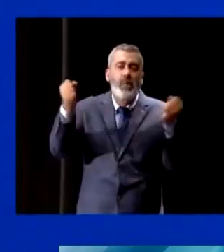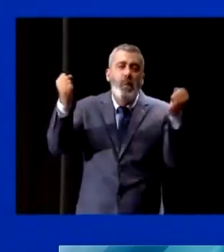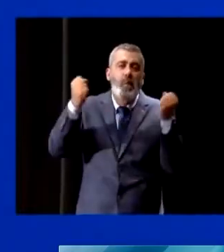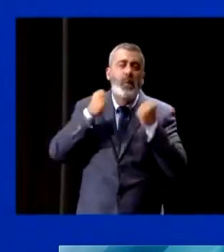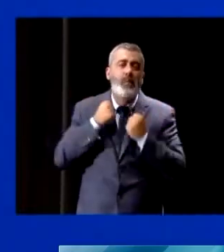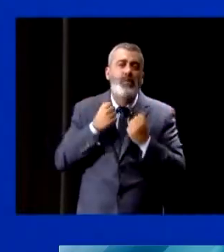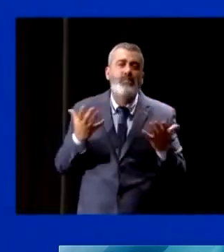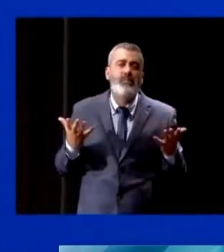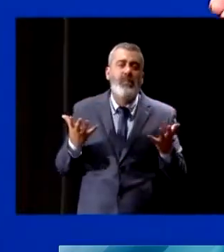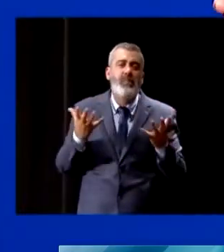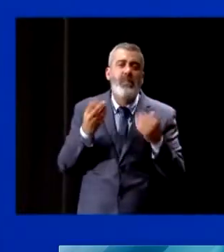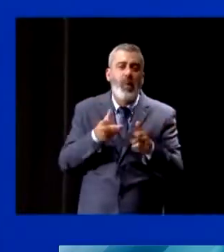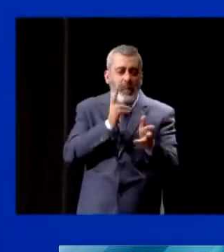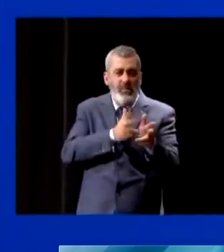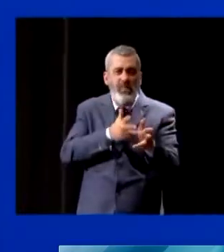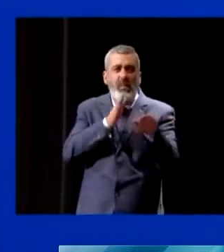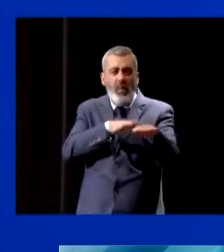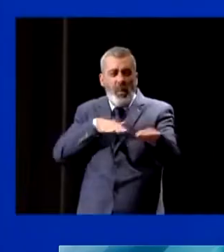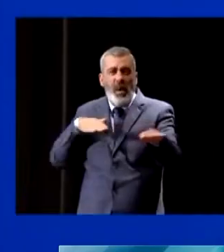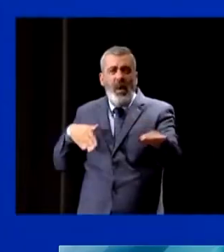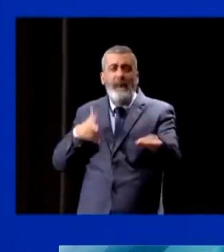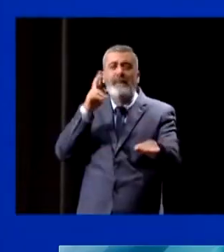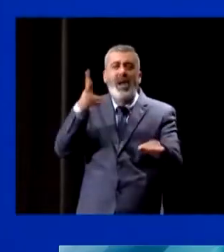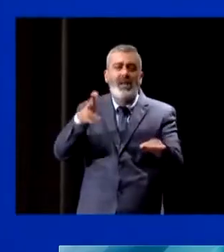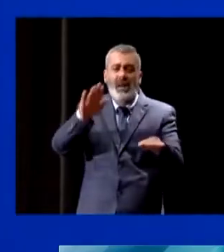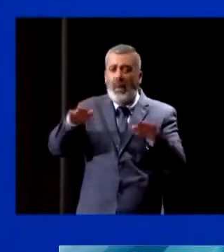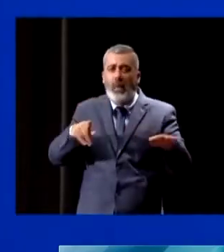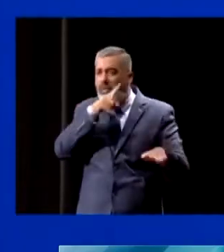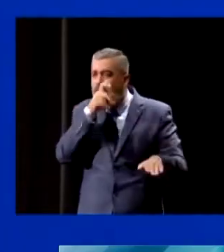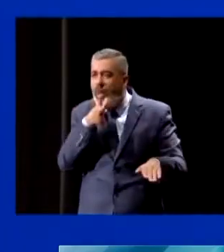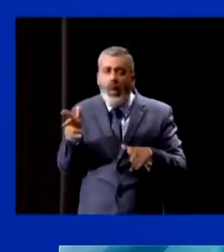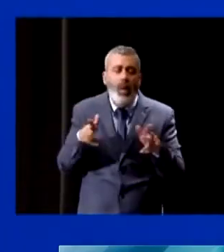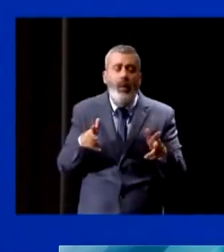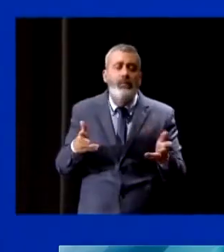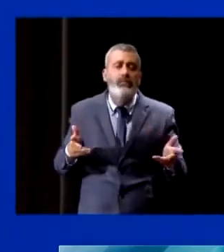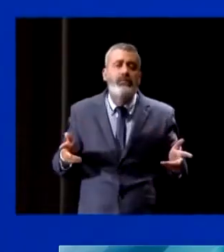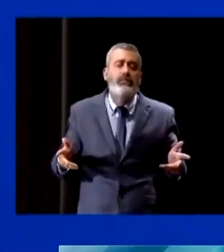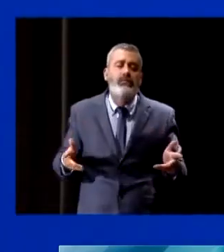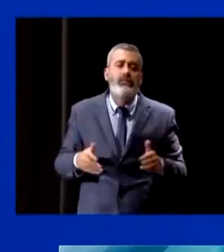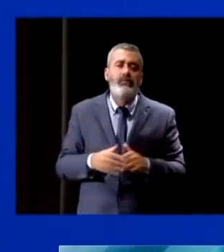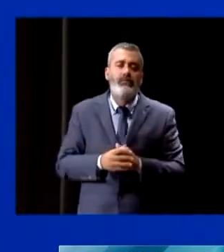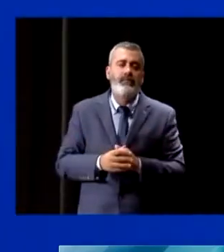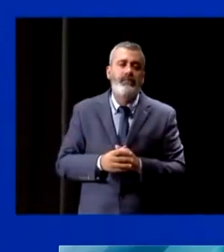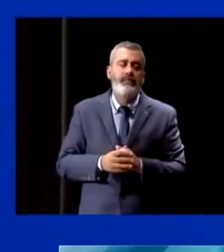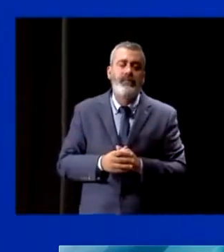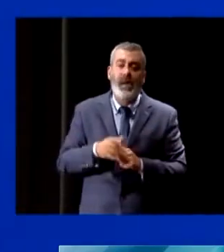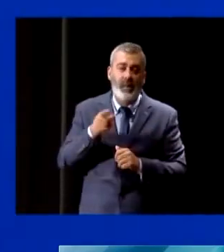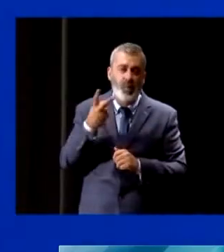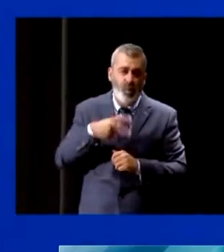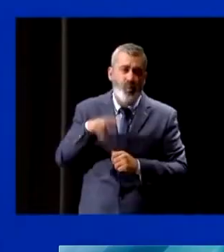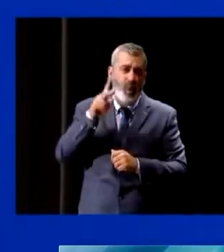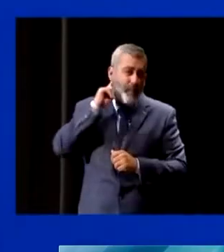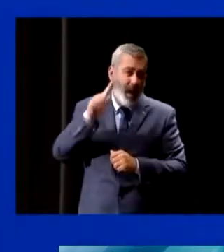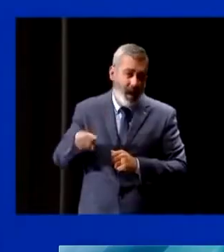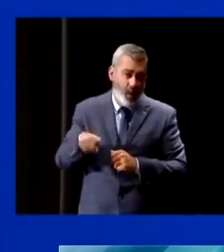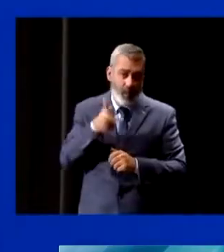με παρκαρισμένα αυτοκίνητα, πολλά από τα οποία, όπως συνηθίζεται, όχι ακριβώς νόμιμα. Τι